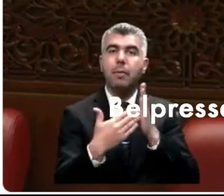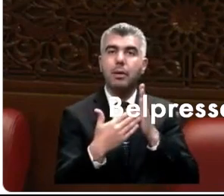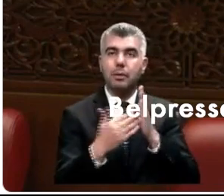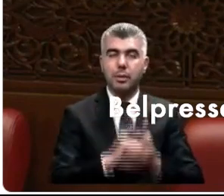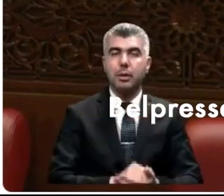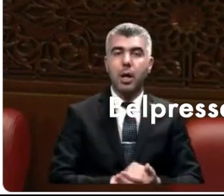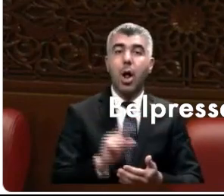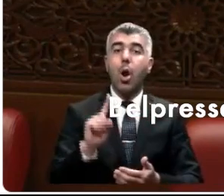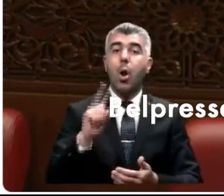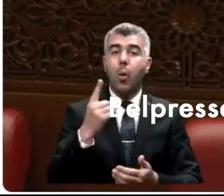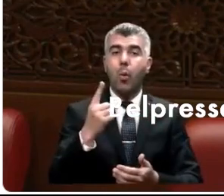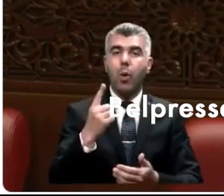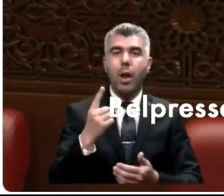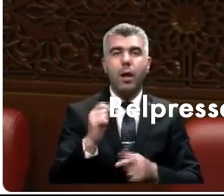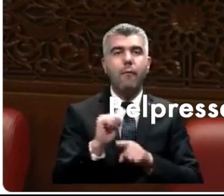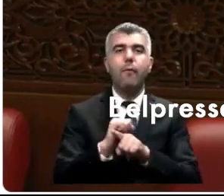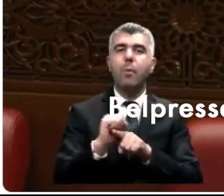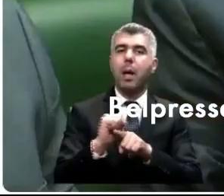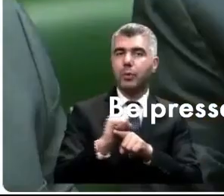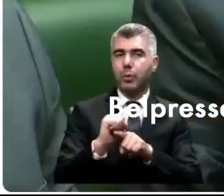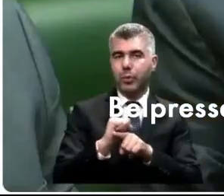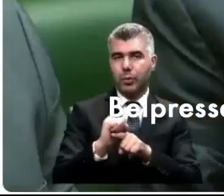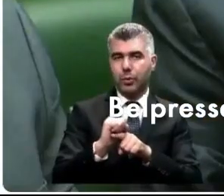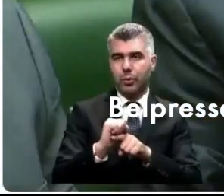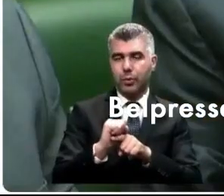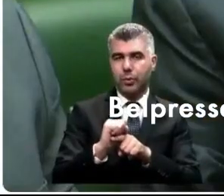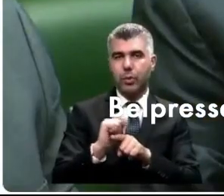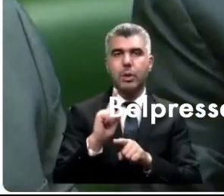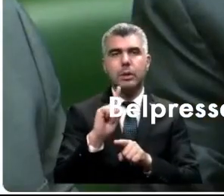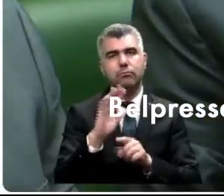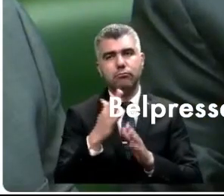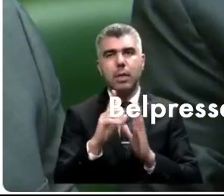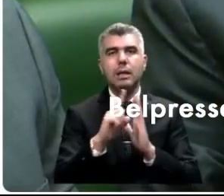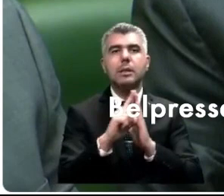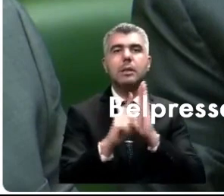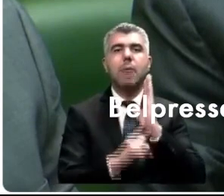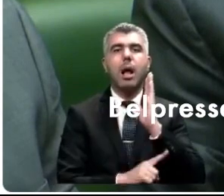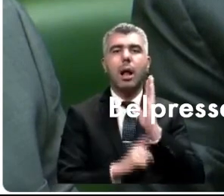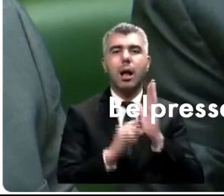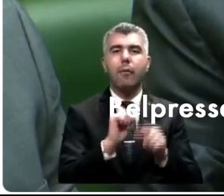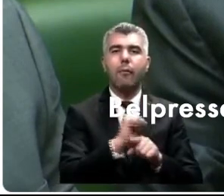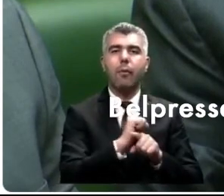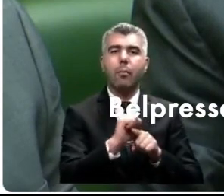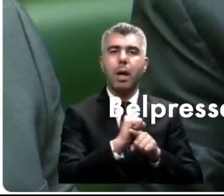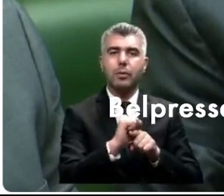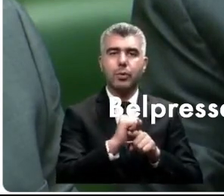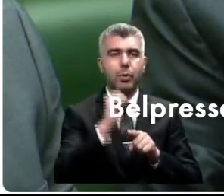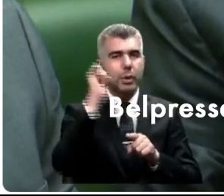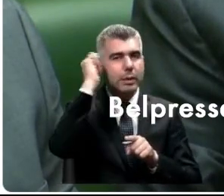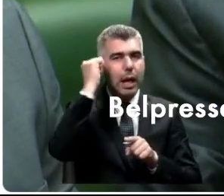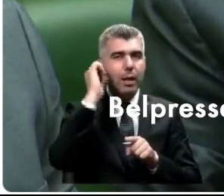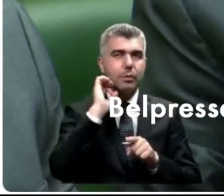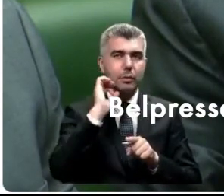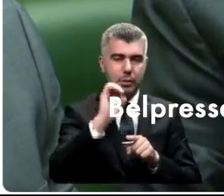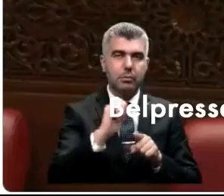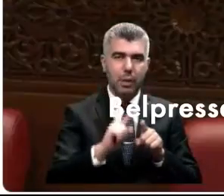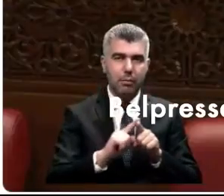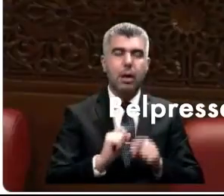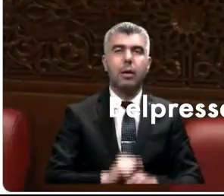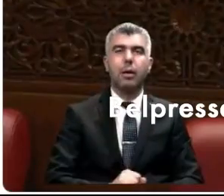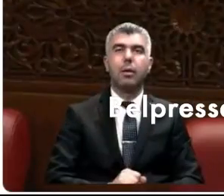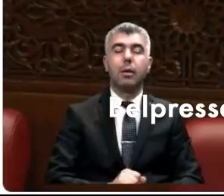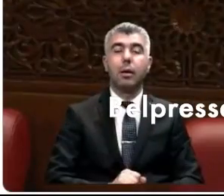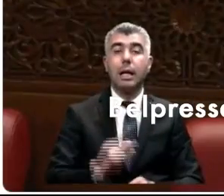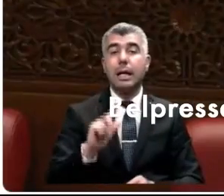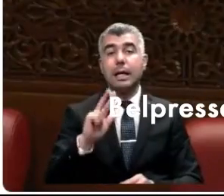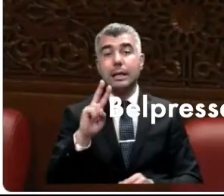الاولى كانت مرحله تكوينيه لمده اسبوع طبعا برامج تكوينيه في مجال ديال التراث ديال التاريخ ديال المواطنه